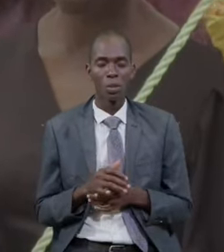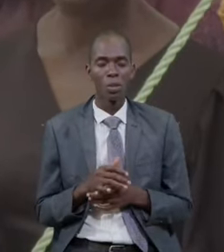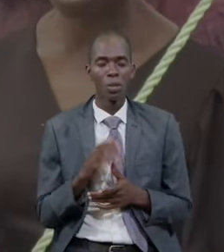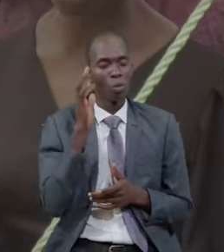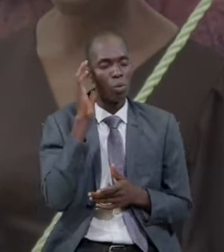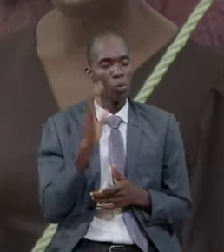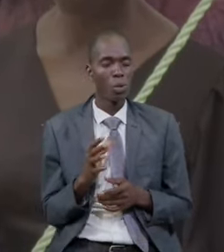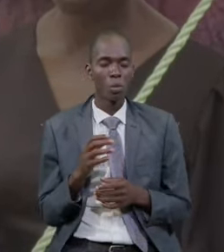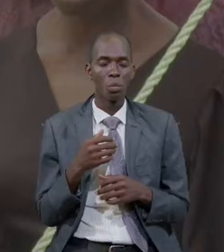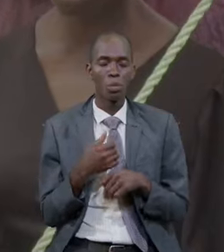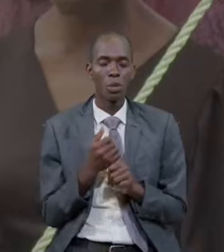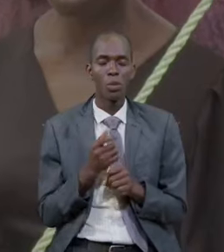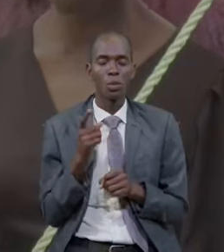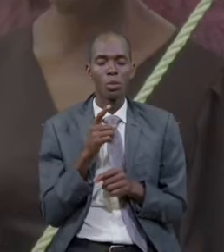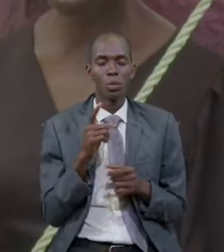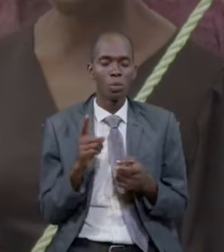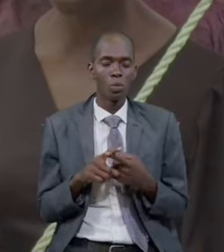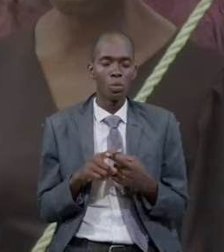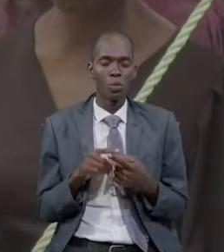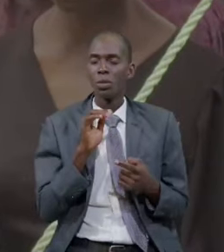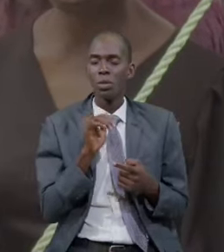ne pourra faire de toi un amphibien.